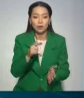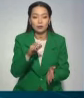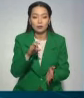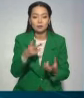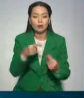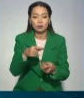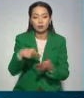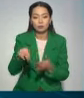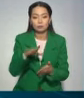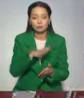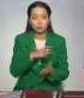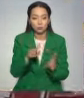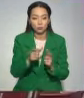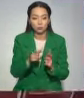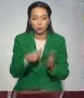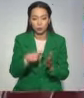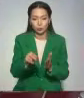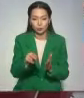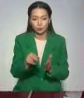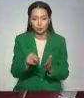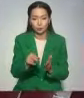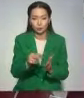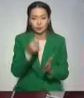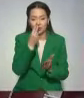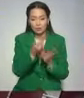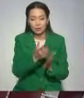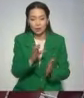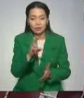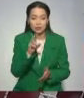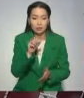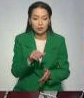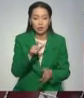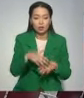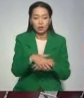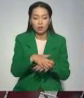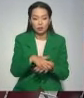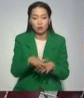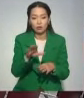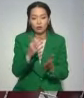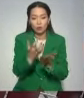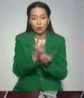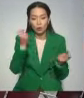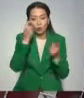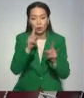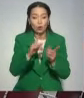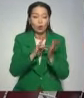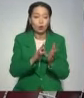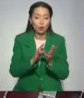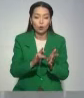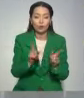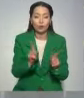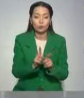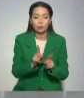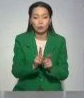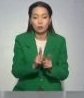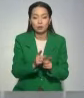приобретался туристический пакет несмотря на заверение ската нашей редакции удалось выяснить что туристов не улетевших